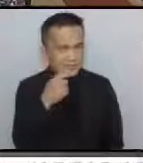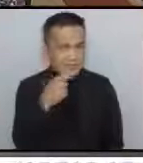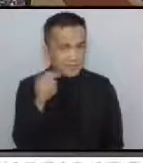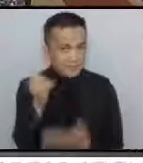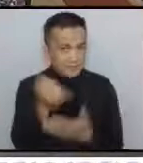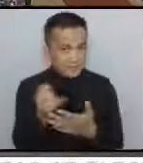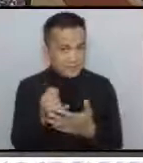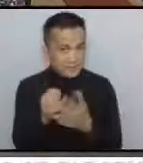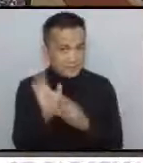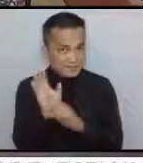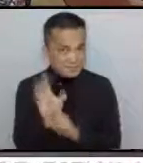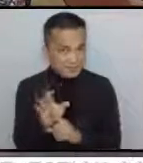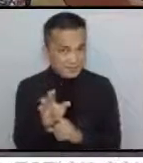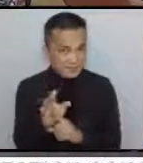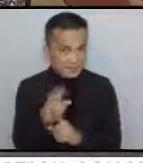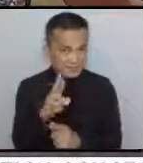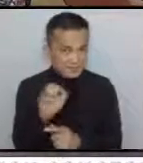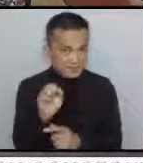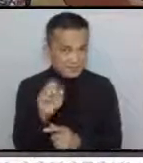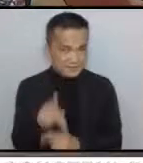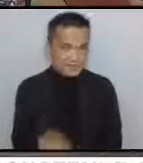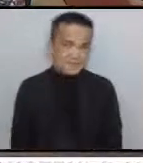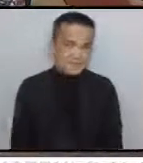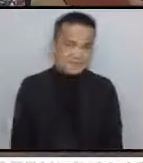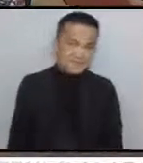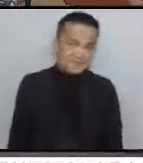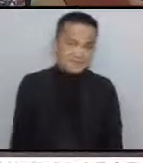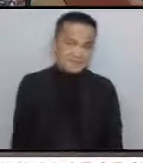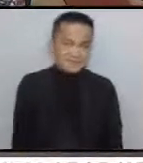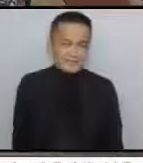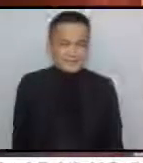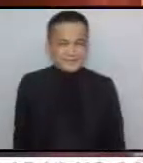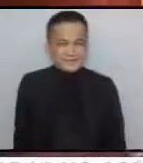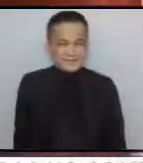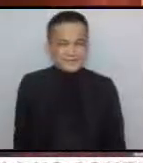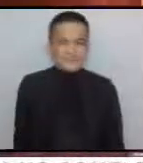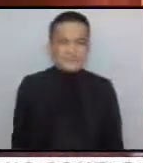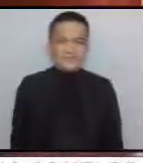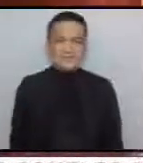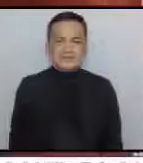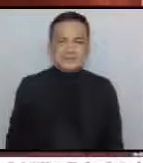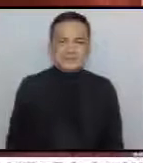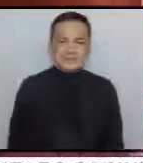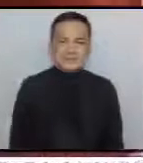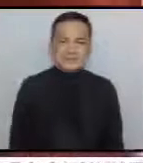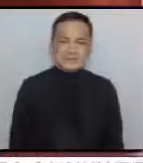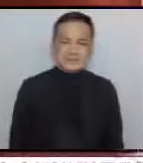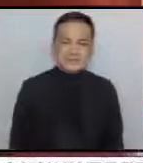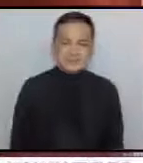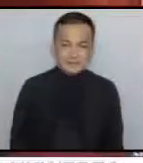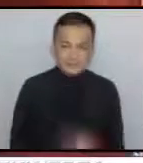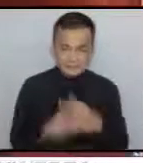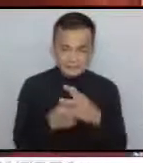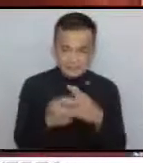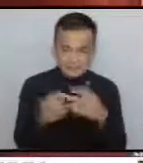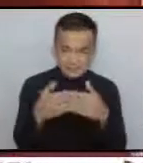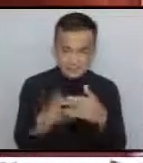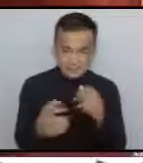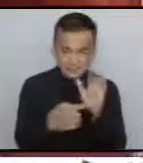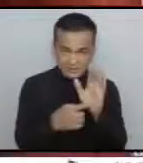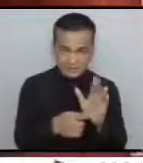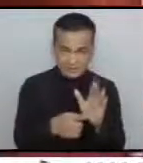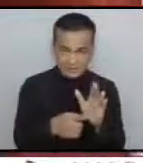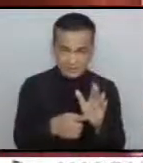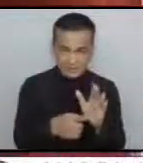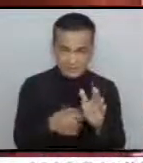ating mga ka-RSP, no? So, sisimulan mo siya and right after the show, maipapakita mo sa ating mga